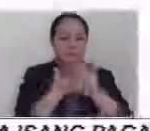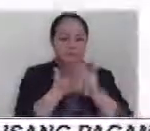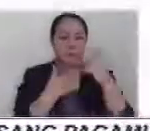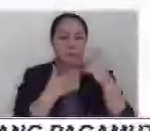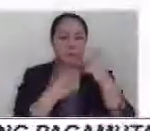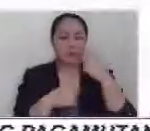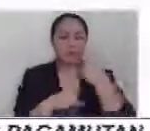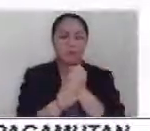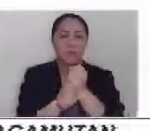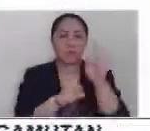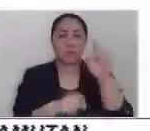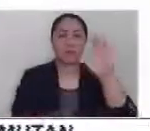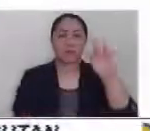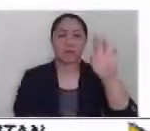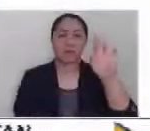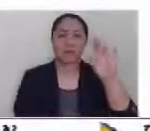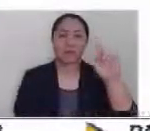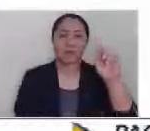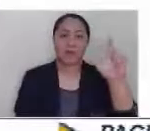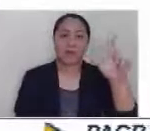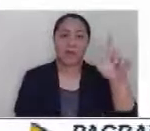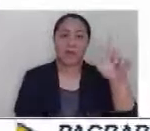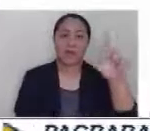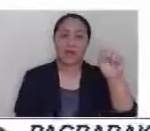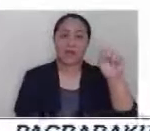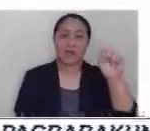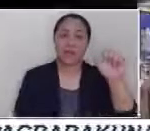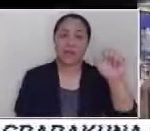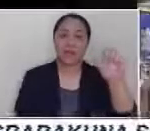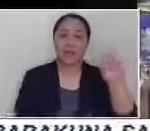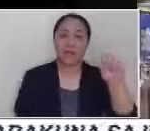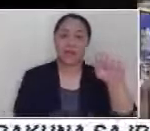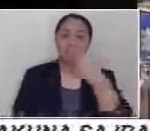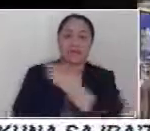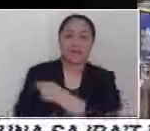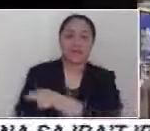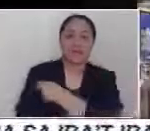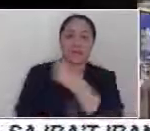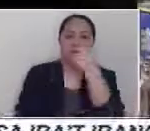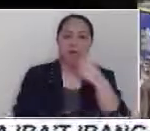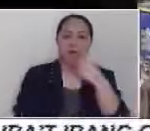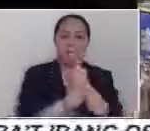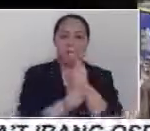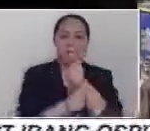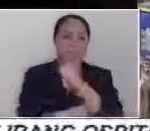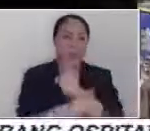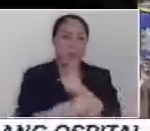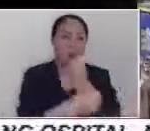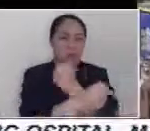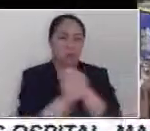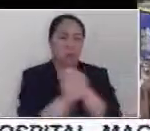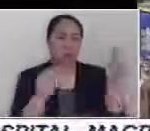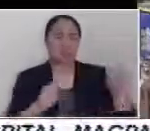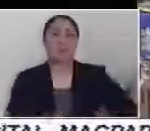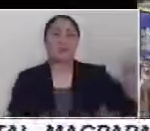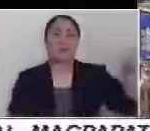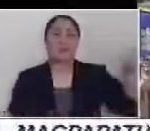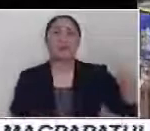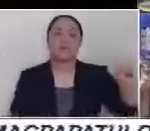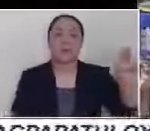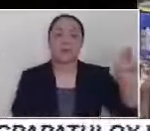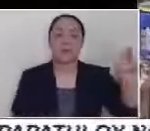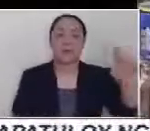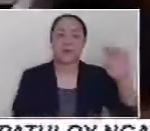Undersecretary Bernardo Flores Jr., ang officer in charge po ng ahensya, bagamat palabas na ng ospital si Secretary